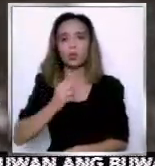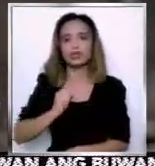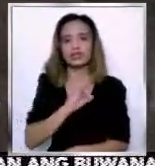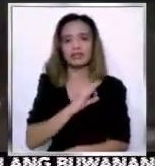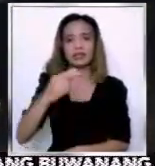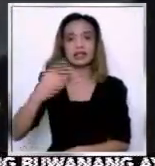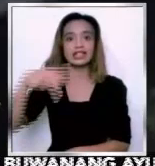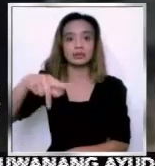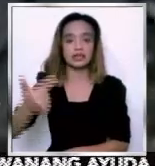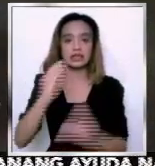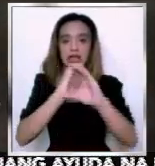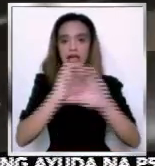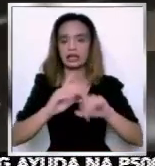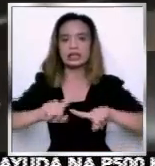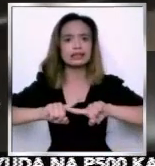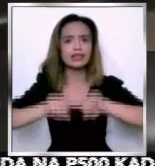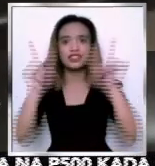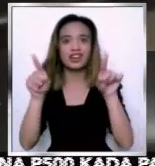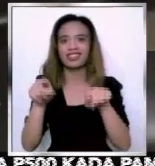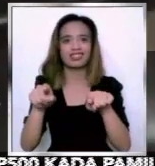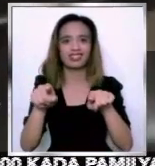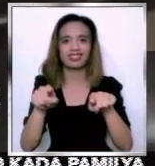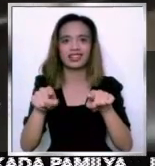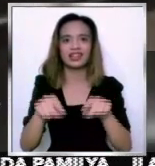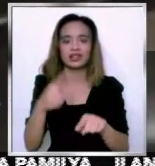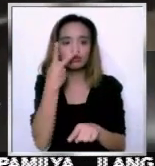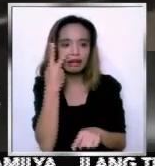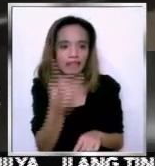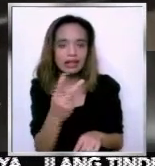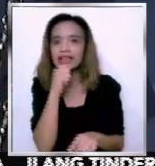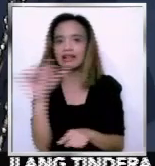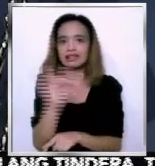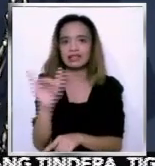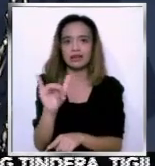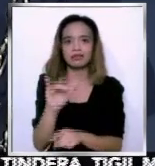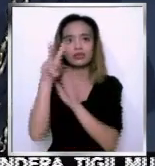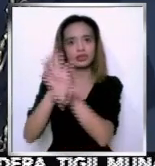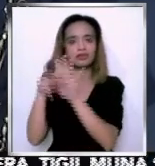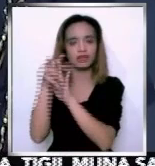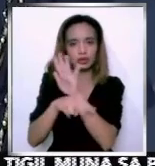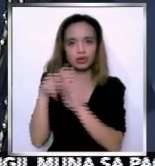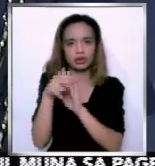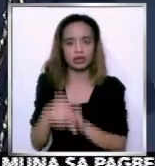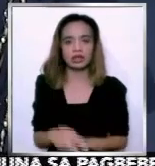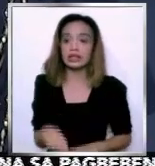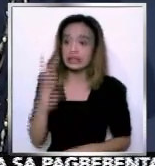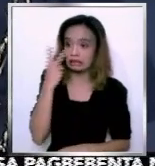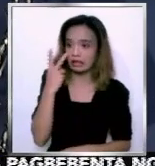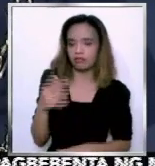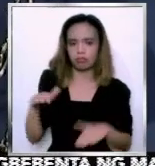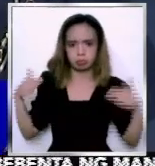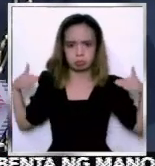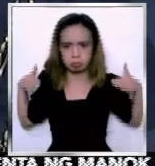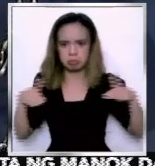sasakyan. Ibang-iba na ang itsura nito ng datna ng mga polis kumpara sa nasa viral video. Kung makikita natin dun sa drag race, iba